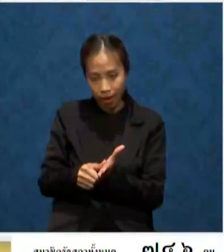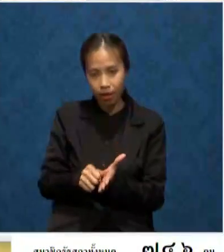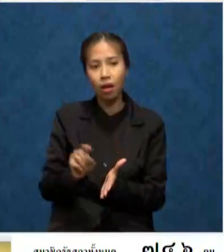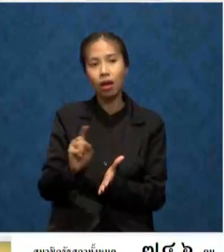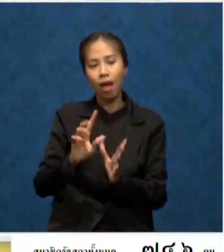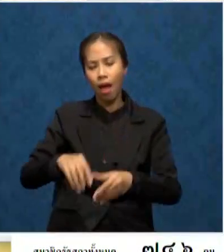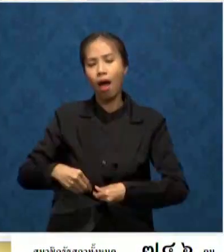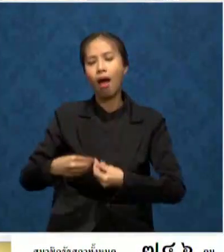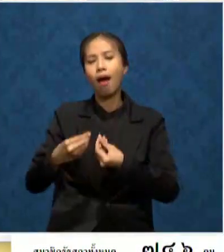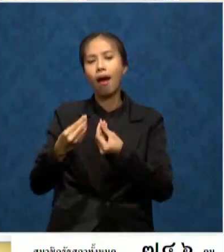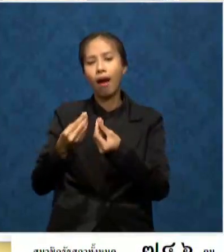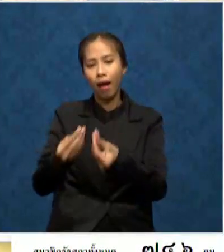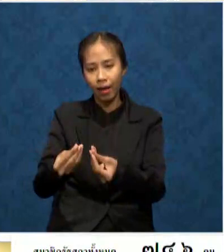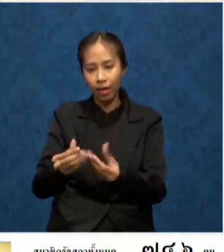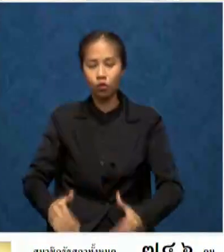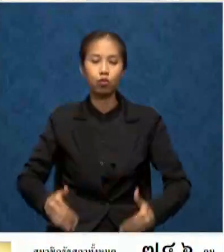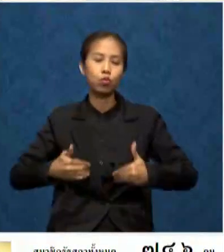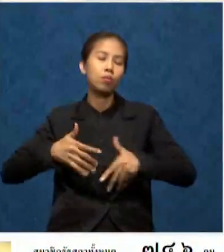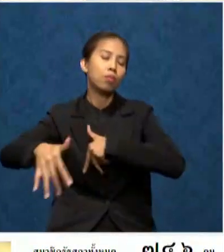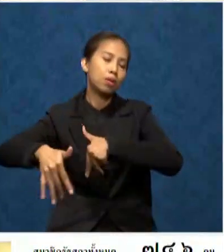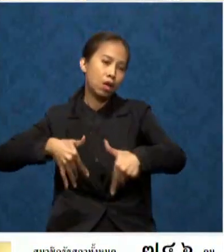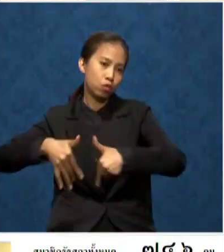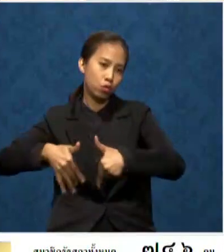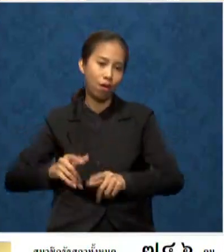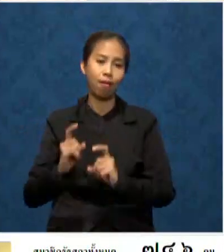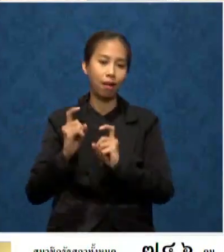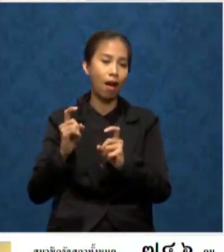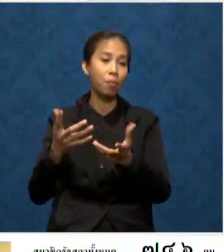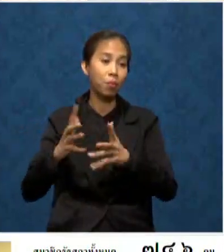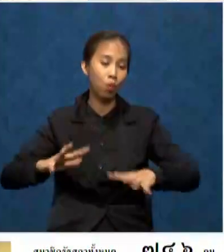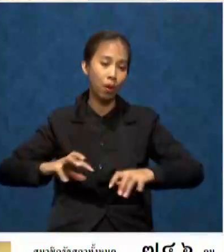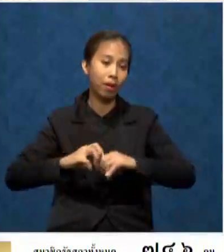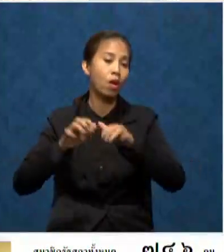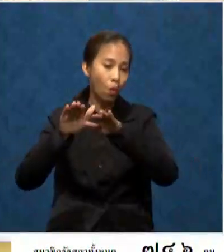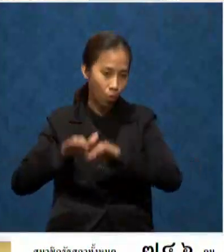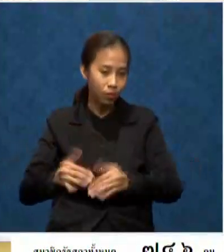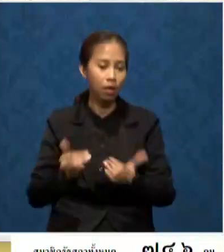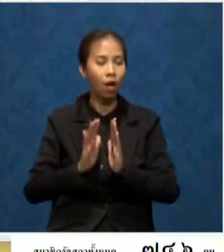ความปลอดภัยในชีวตของพี่น้องประชาชนในการเดินทางทางถนอนขอบคุณทานทัครับ